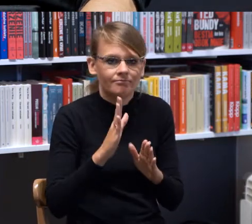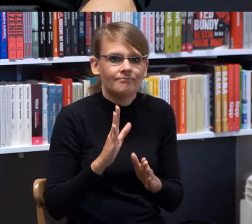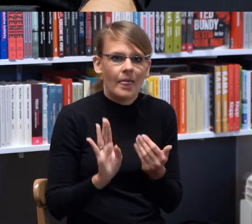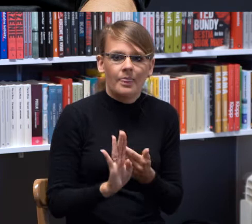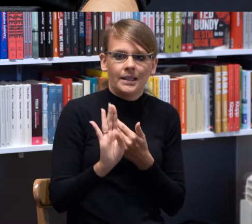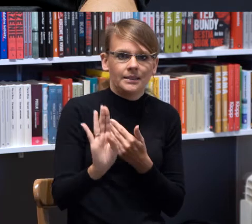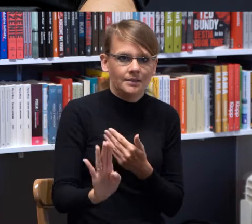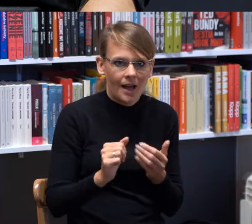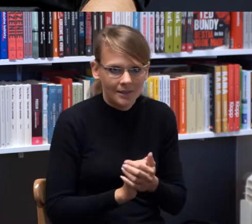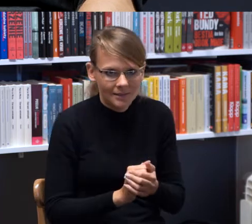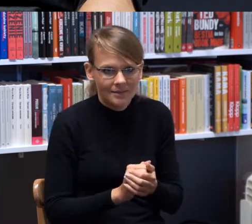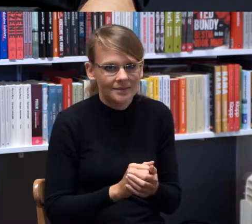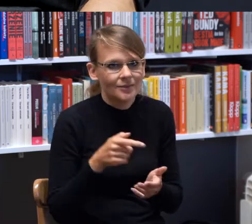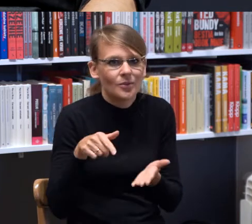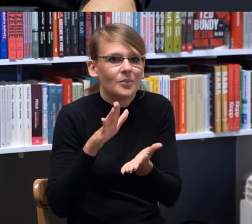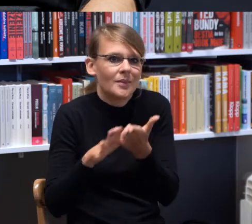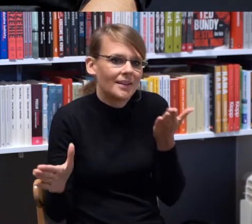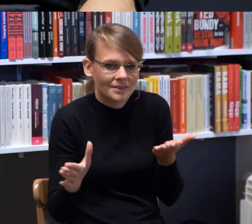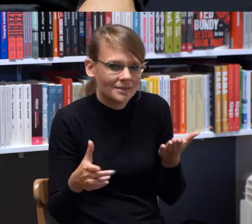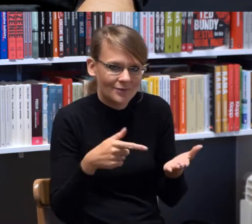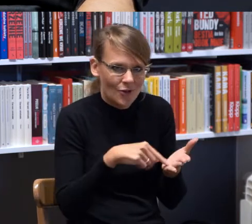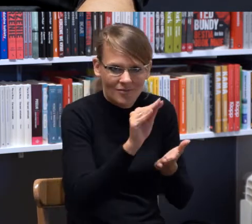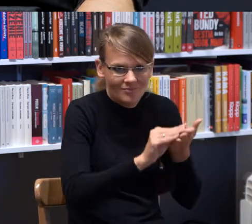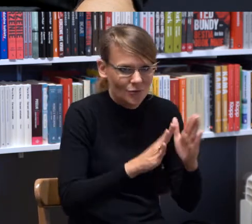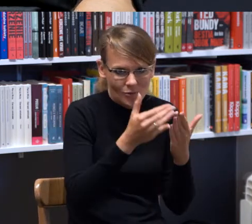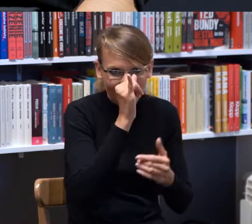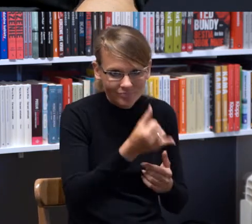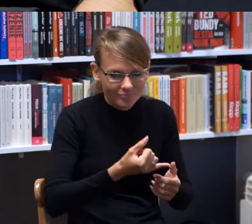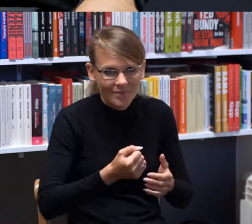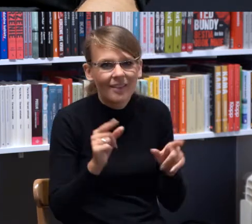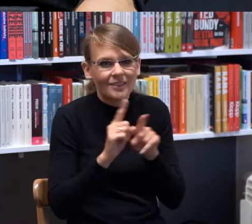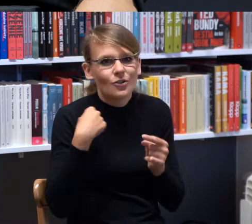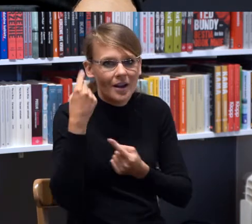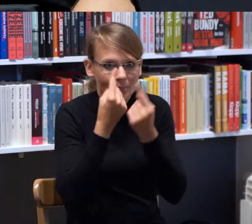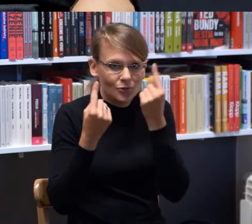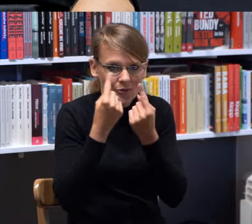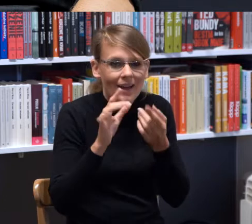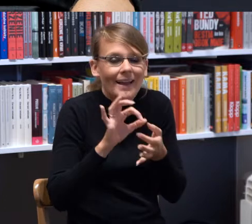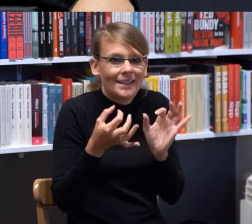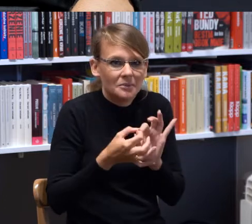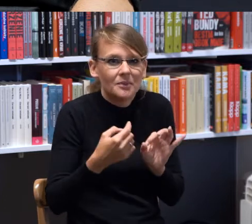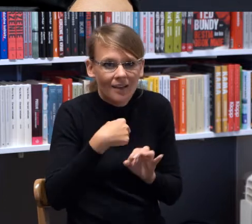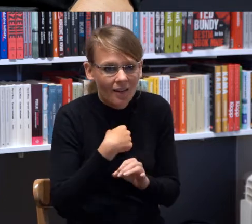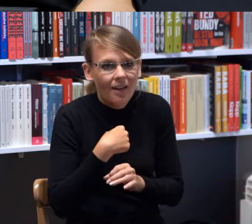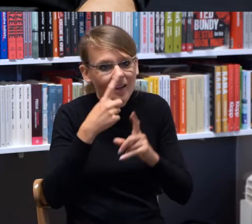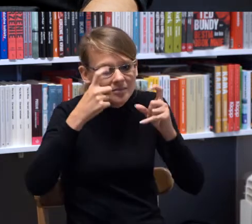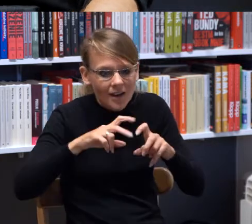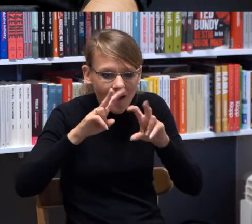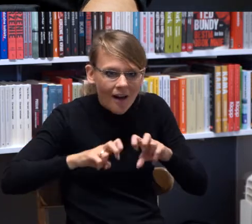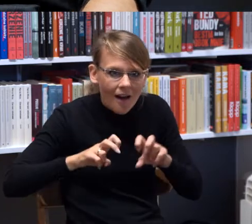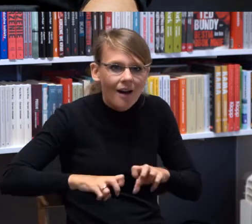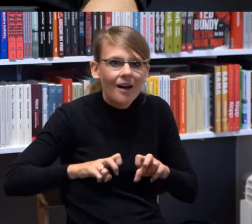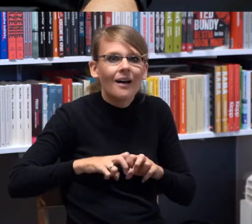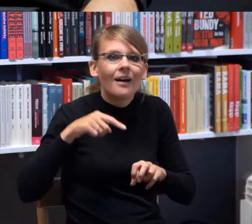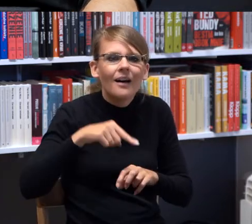bez którego ona by nie mogła powstać i wręcz myślę, że wtedy, gdybym ja zaczęła właśnie analizować tę